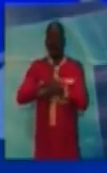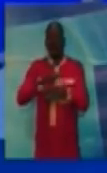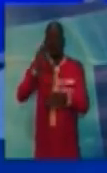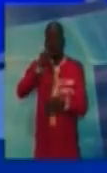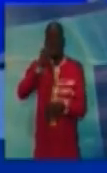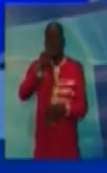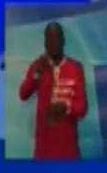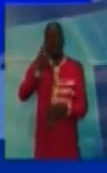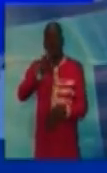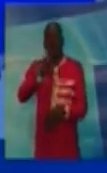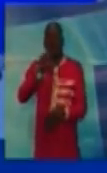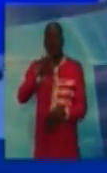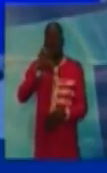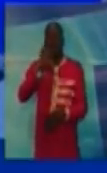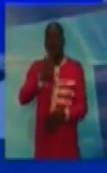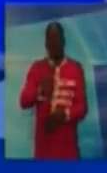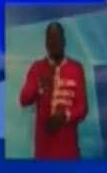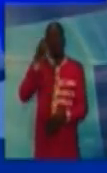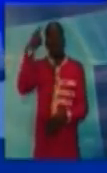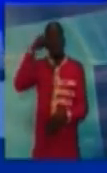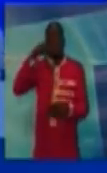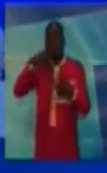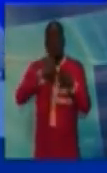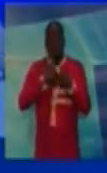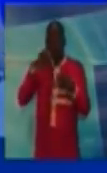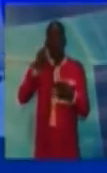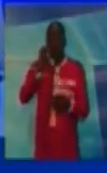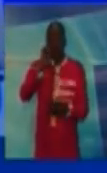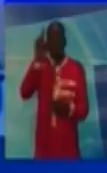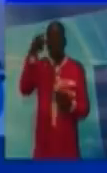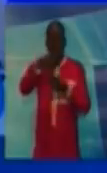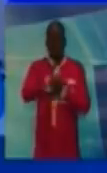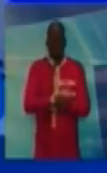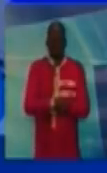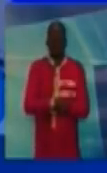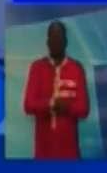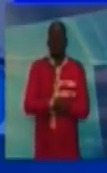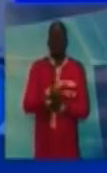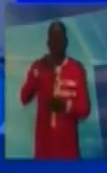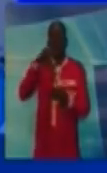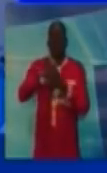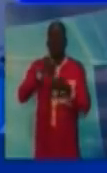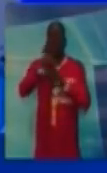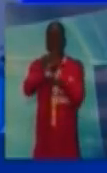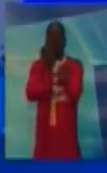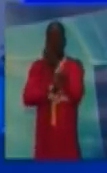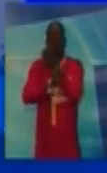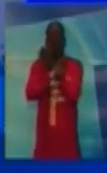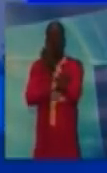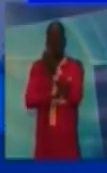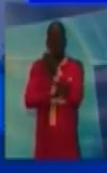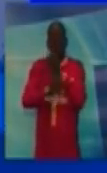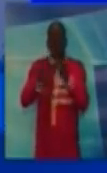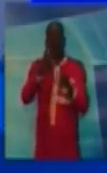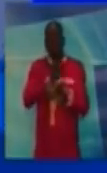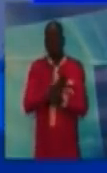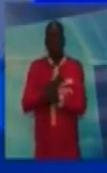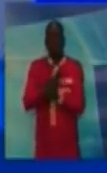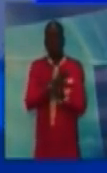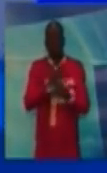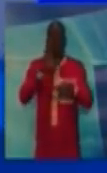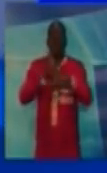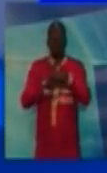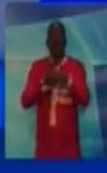via la TNT pour ceux qui ont bien sûr leur décodeur à jour. Et dans l'actualité internationale, les États-Unis en